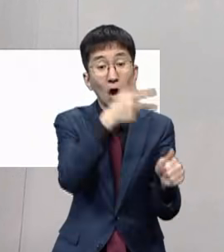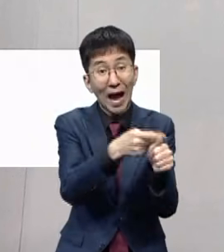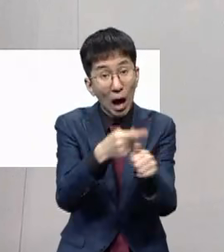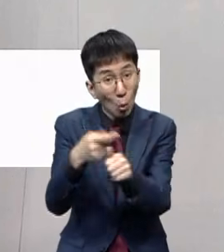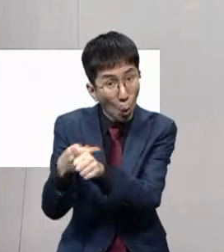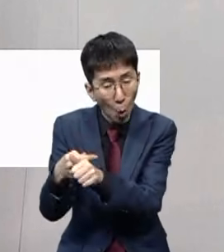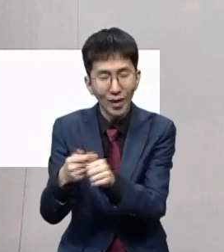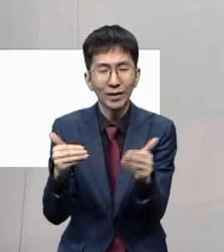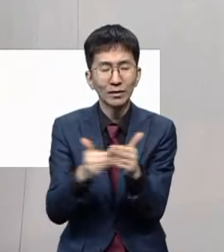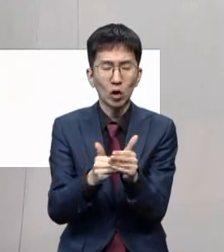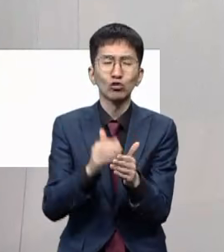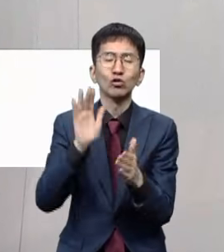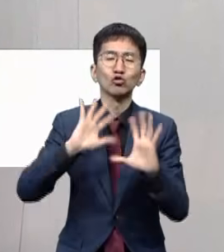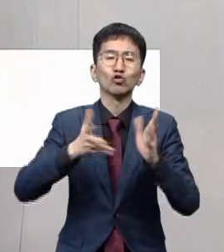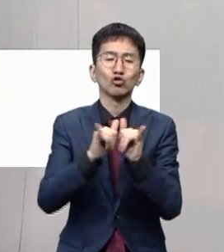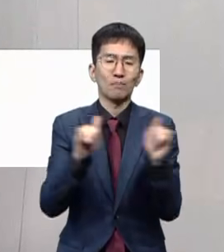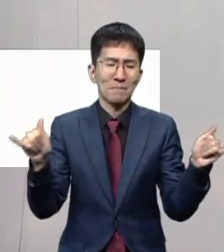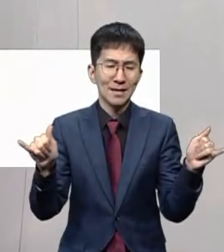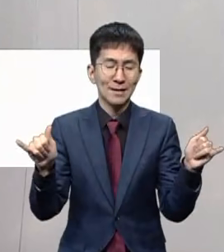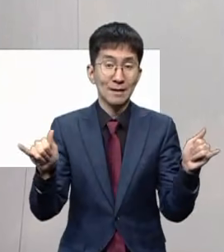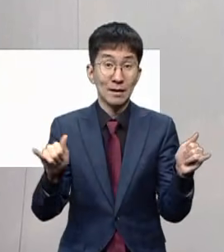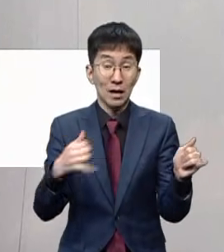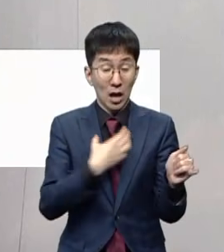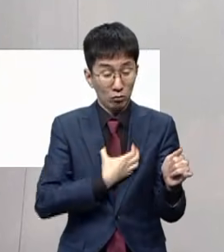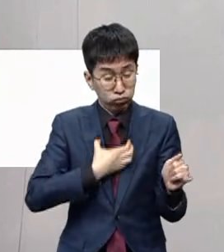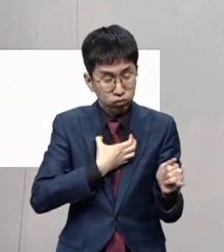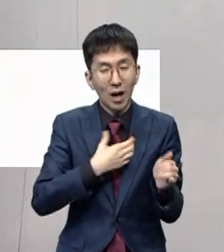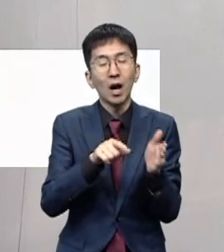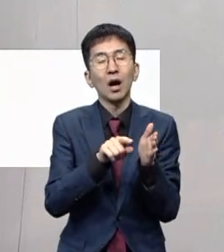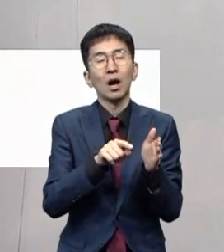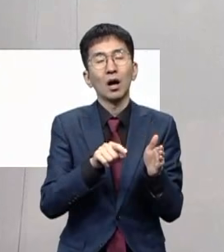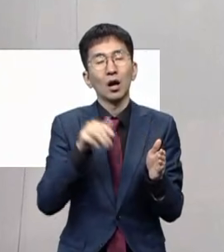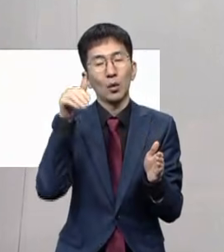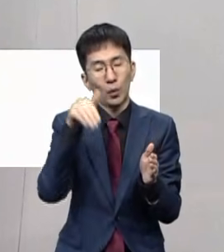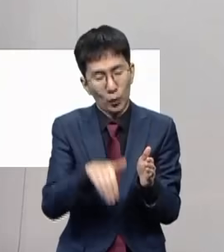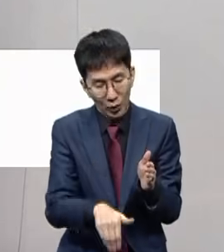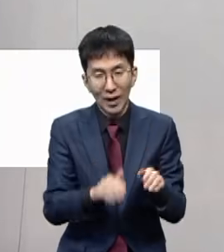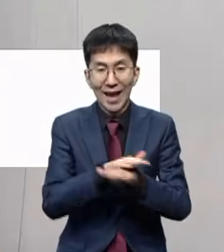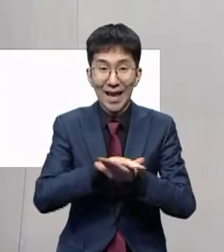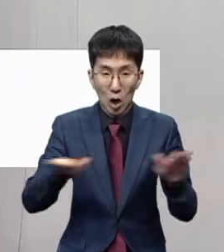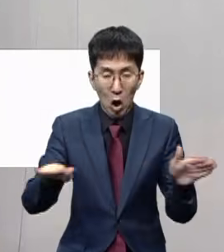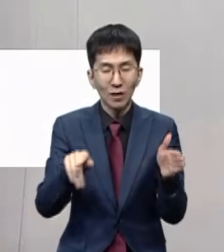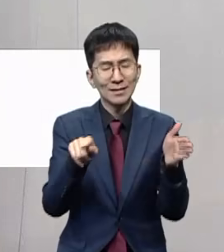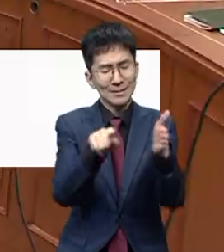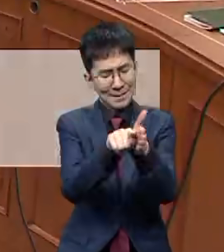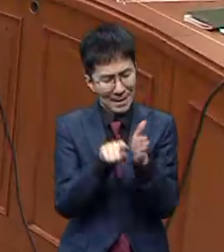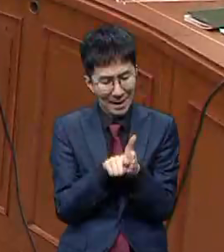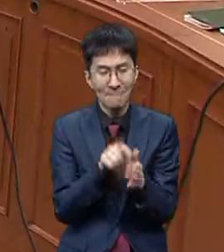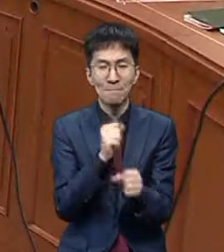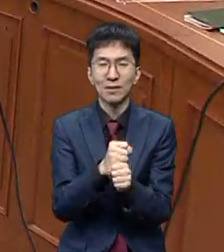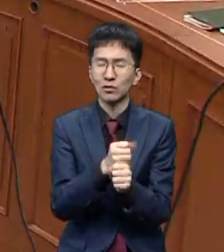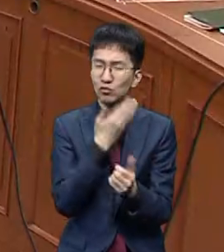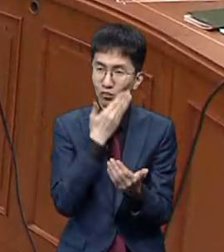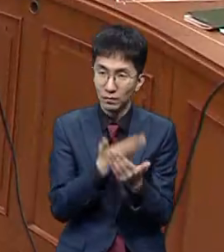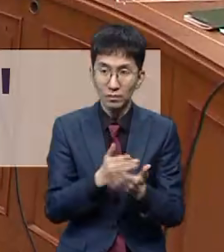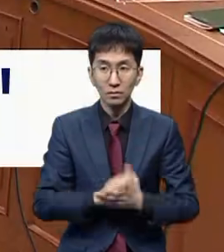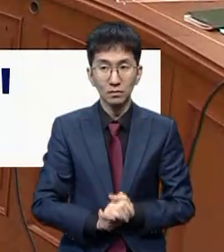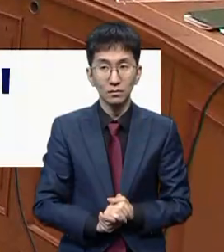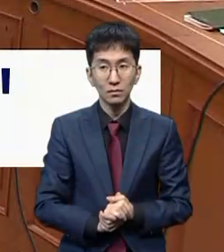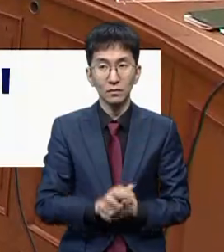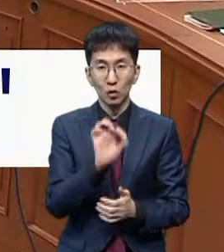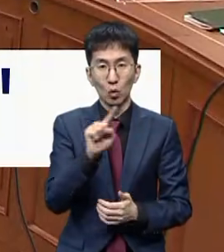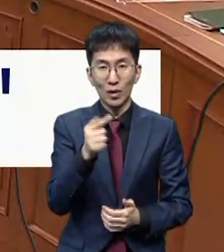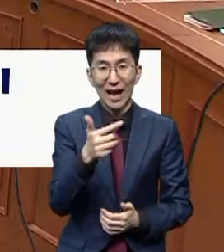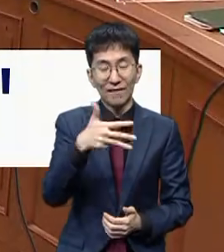해서 국민들에게 백신 불안정을 해소해 줄 것을 요청합니다 국민의 당 안철수